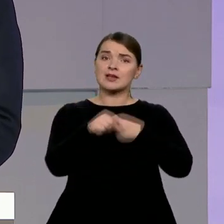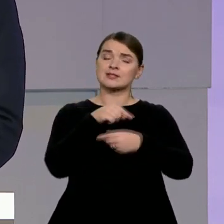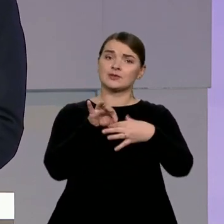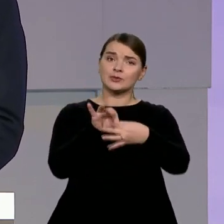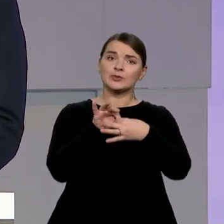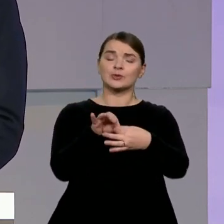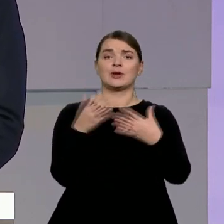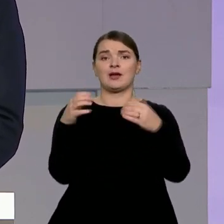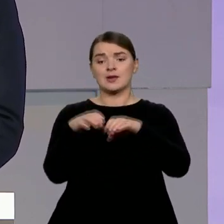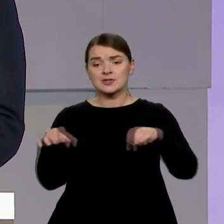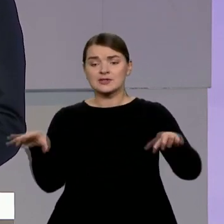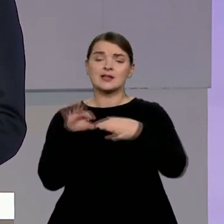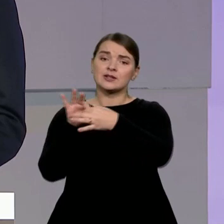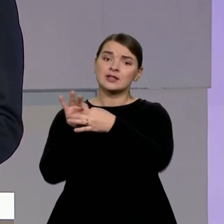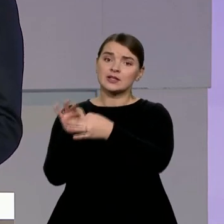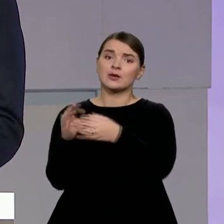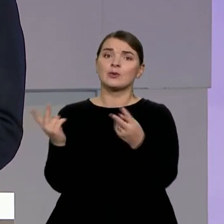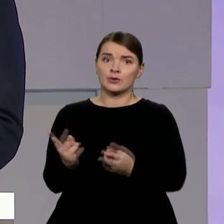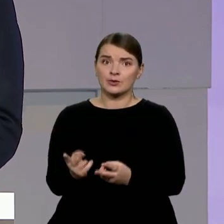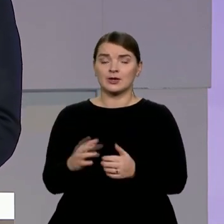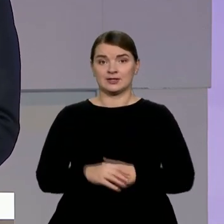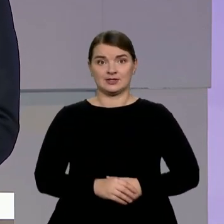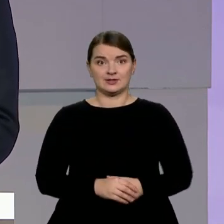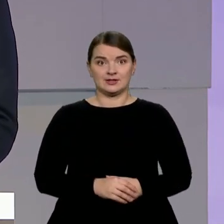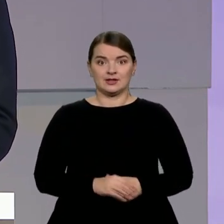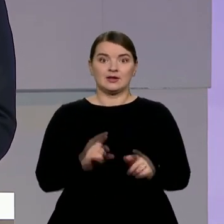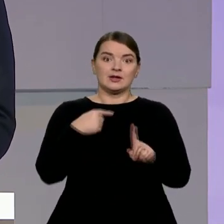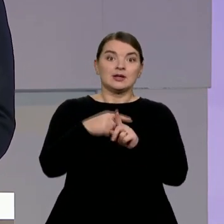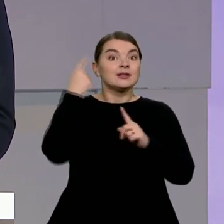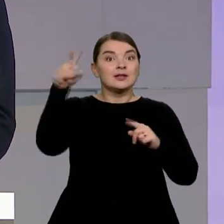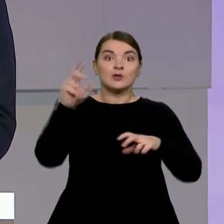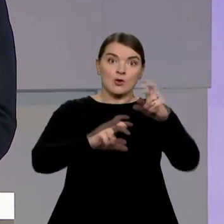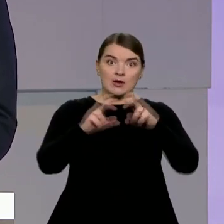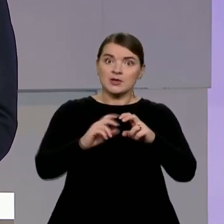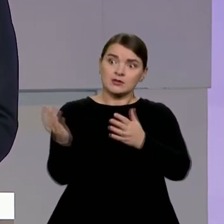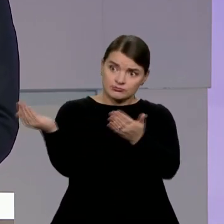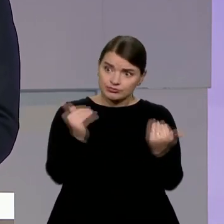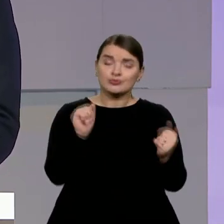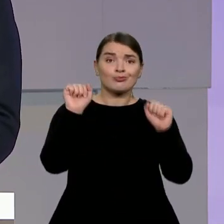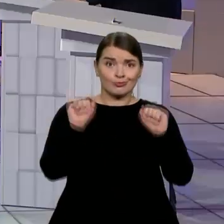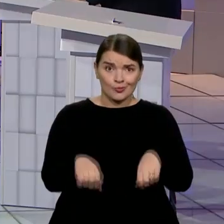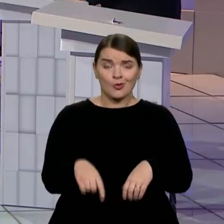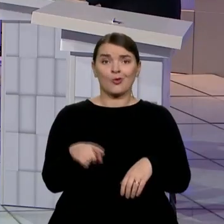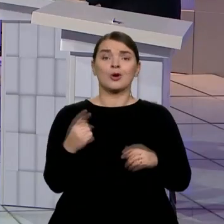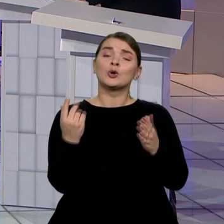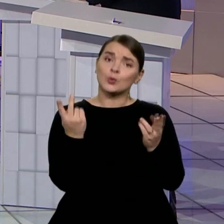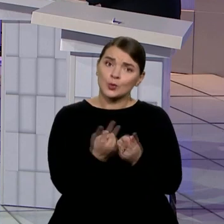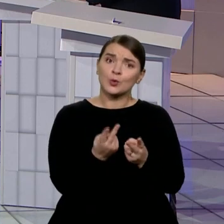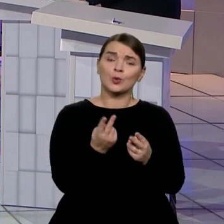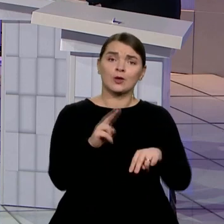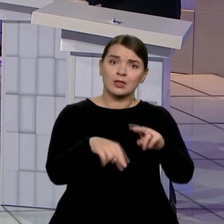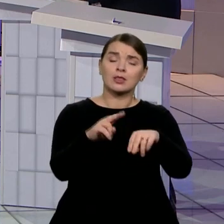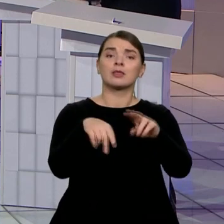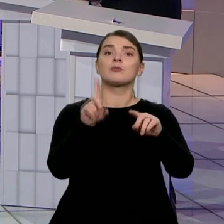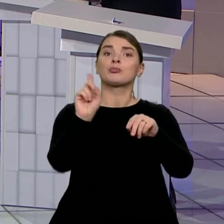su administratorium nereiškia, kad ten neturi atsirasti kitų gamyklų. Be jokios abejonės tai turi atsirasti, nes tai yra pagrindinė mintis